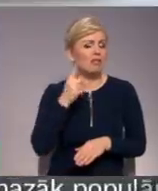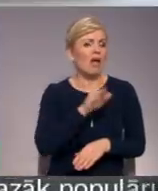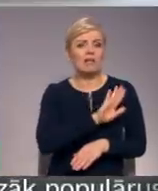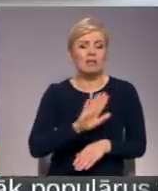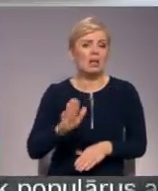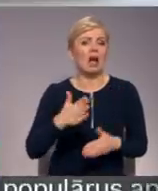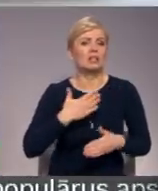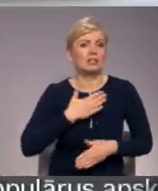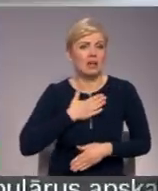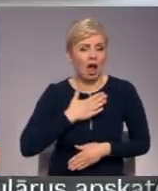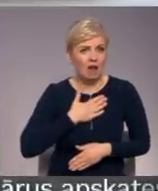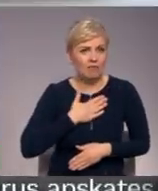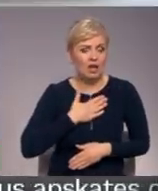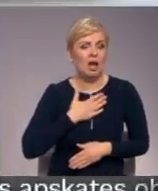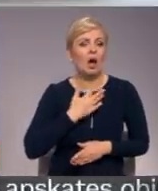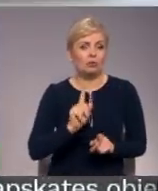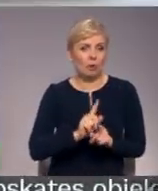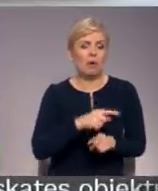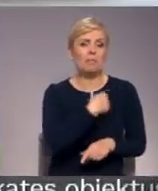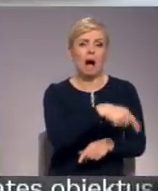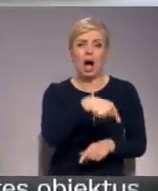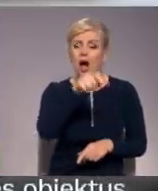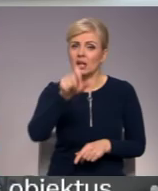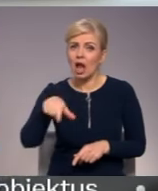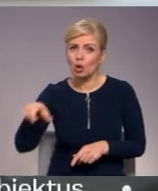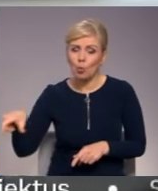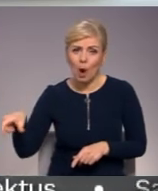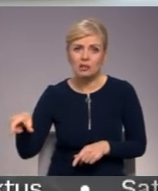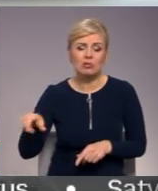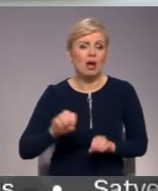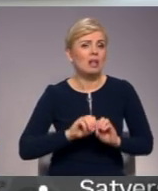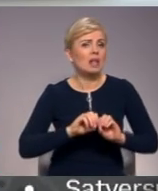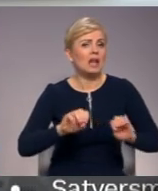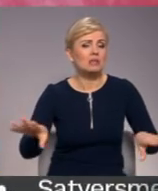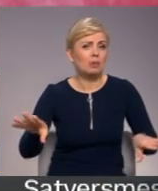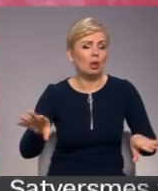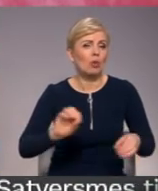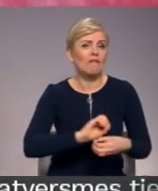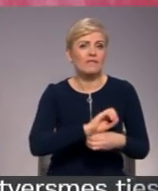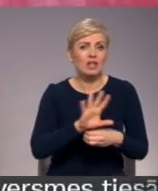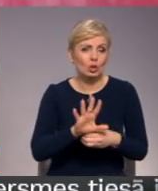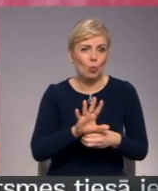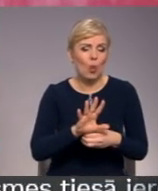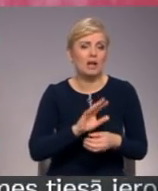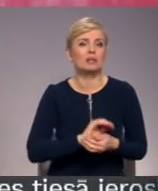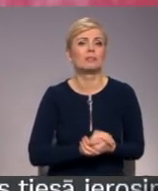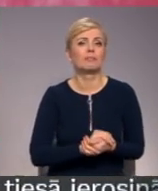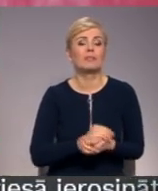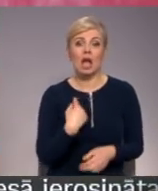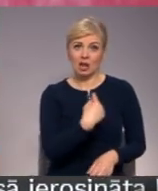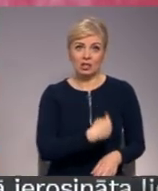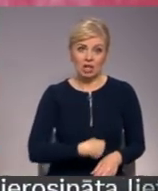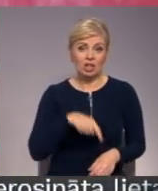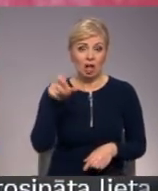sevi, bet arī sev apkārtējos, lai neizplatītu vīrusu. Kitaici vīrišīši?